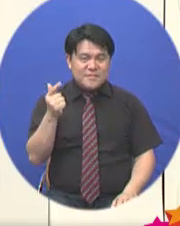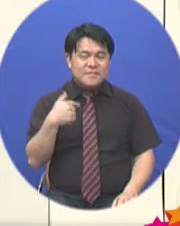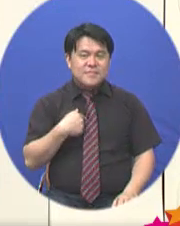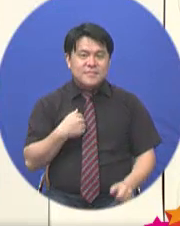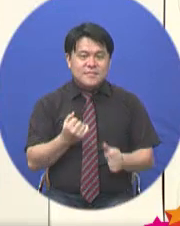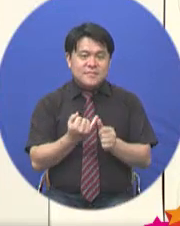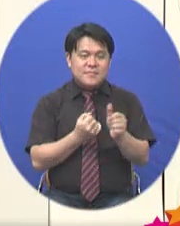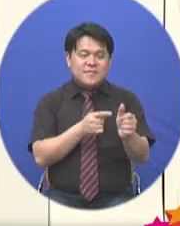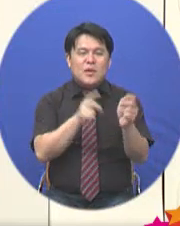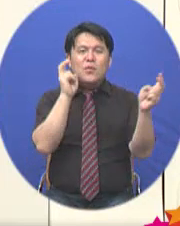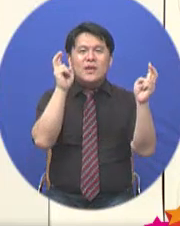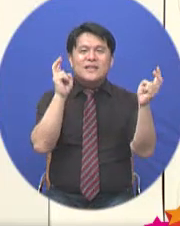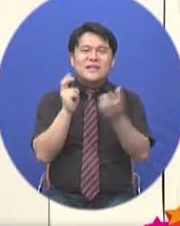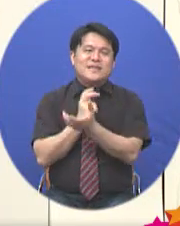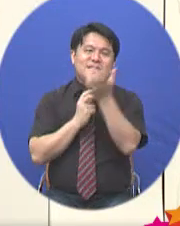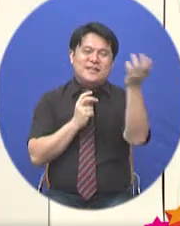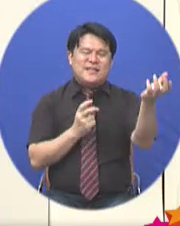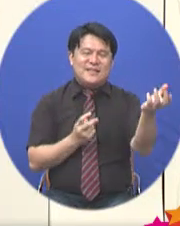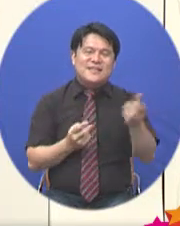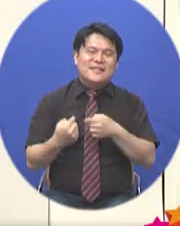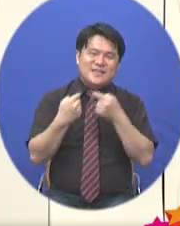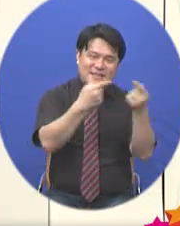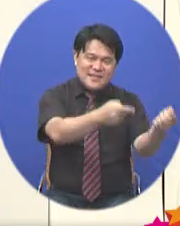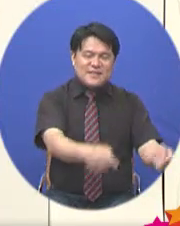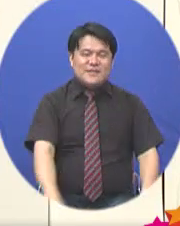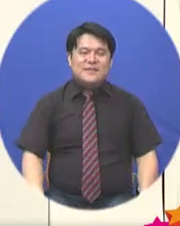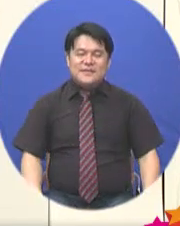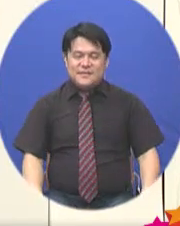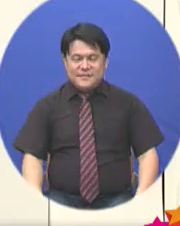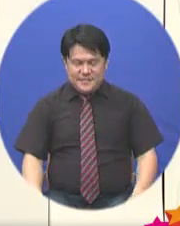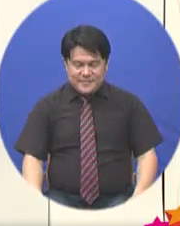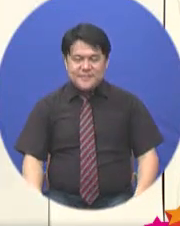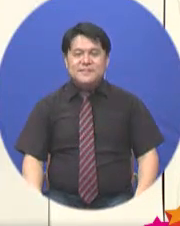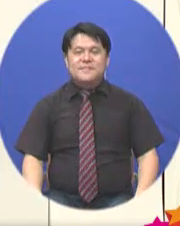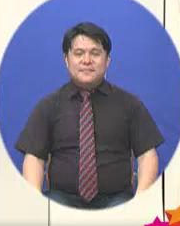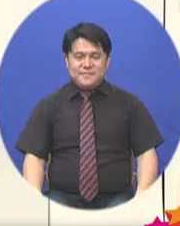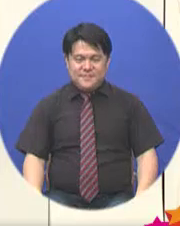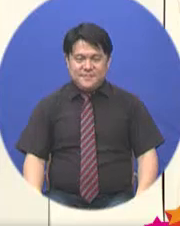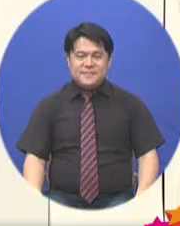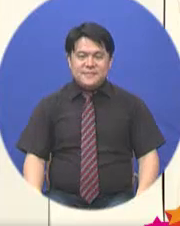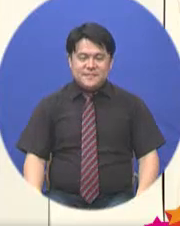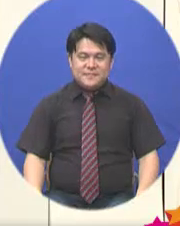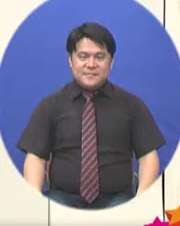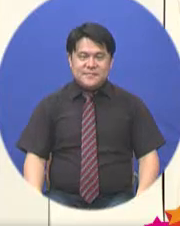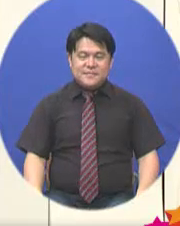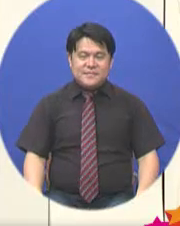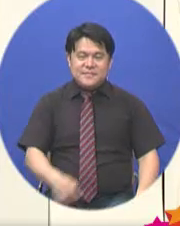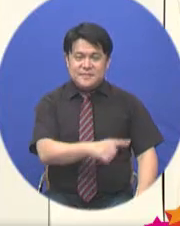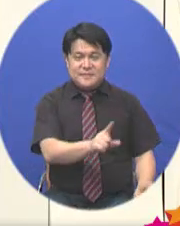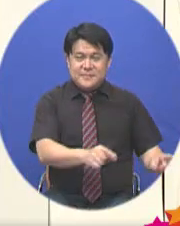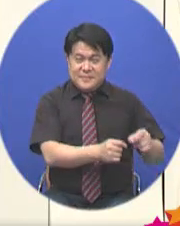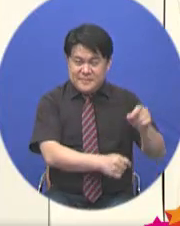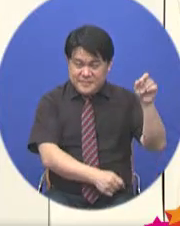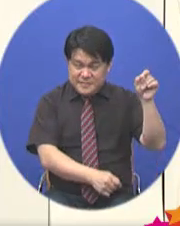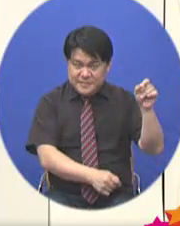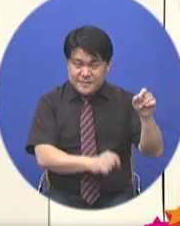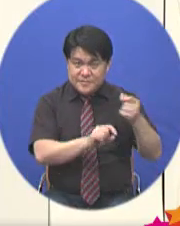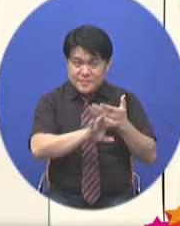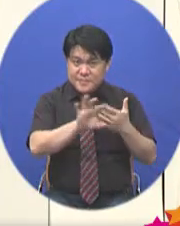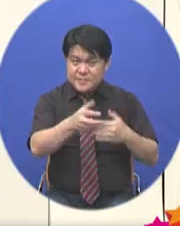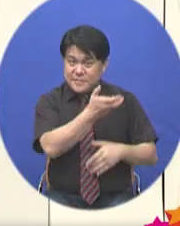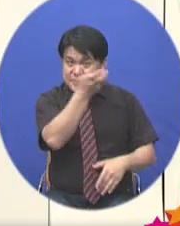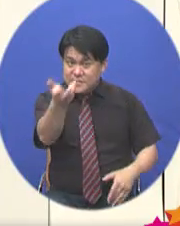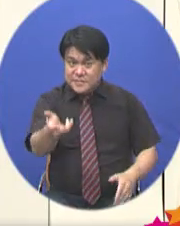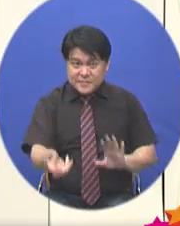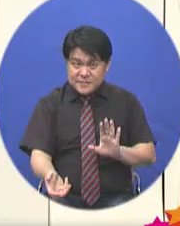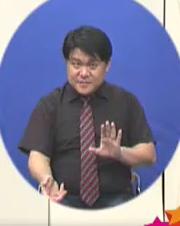남편 직장 따라서 여기 왔습니다. 예. 아, 그래서 눌러서 예. 계시는군요. 이제 이사 안 가실